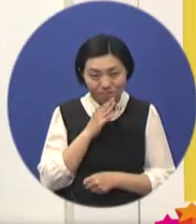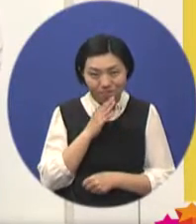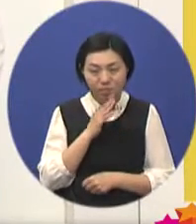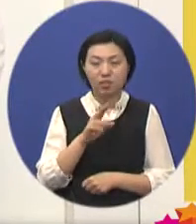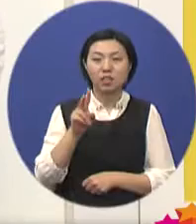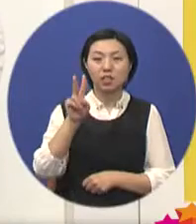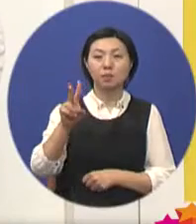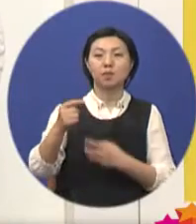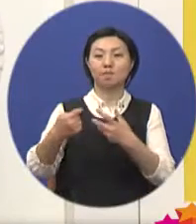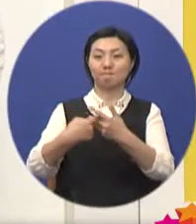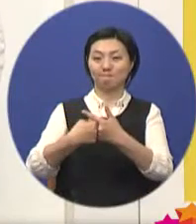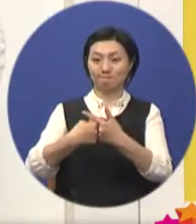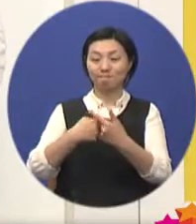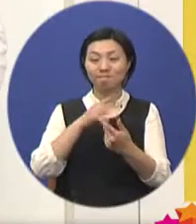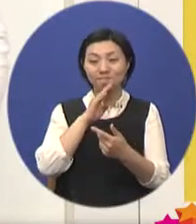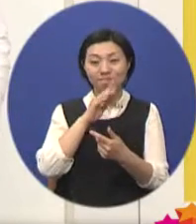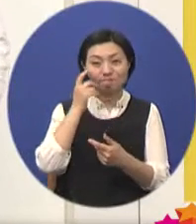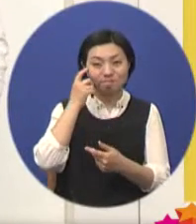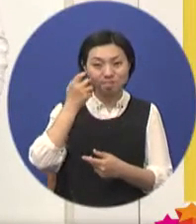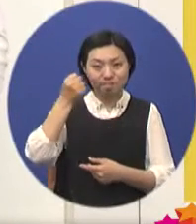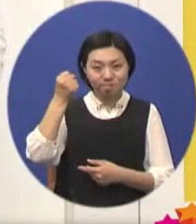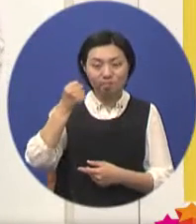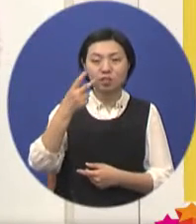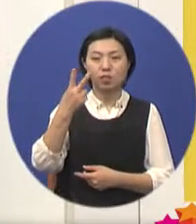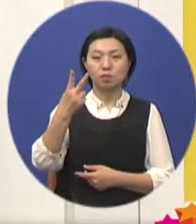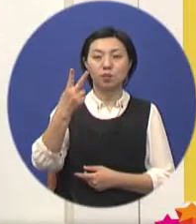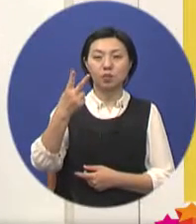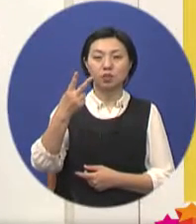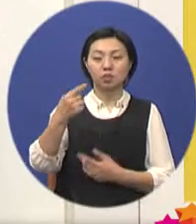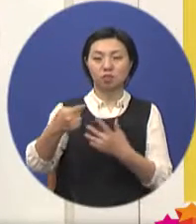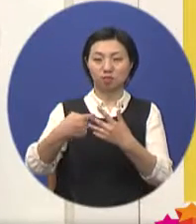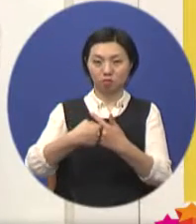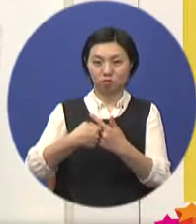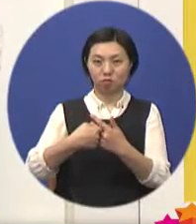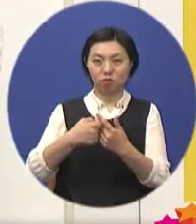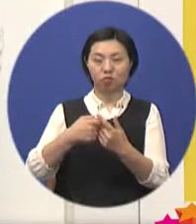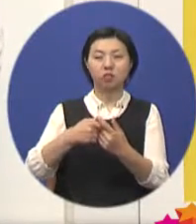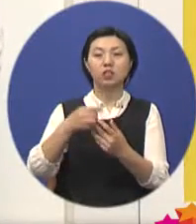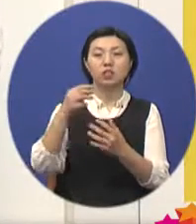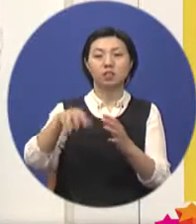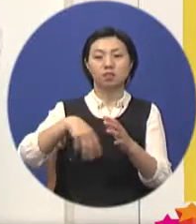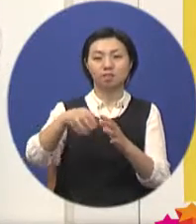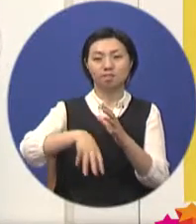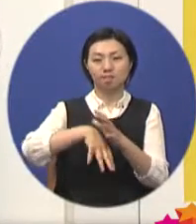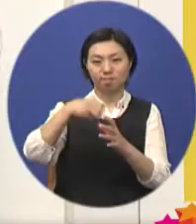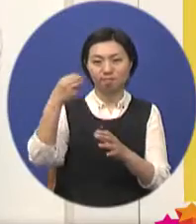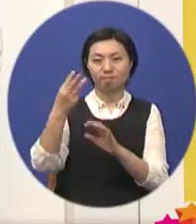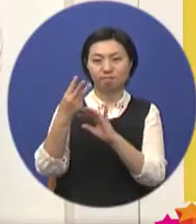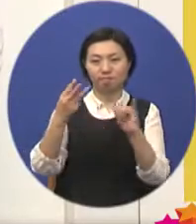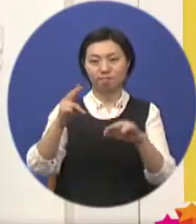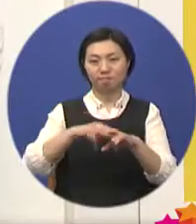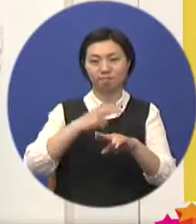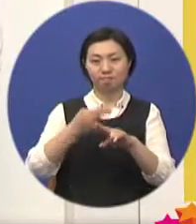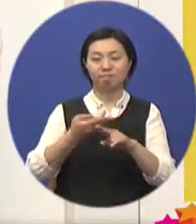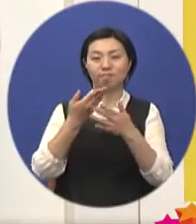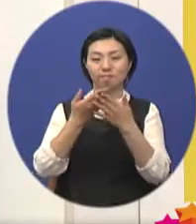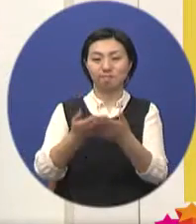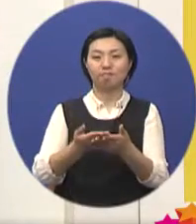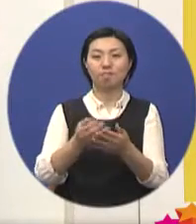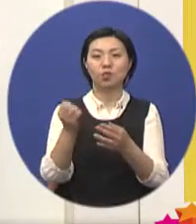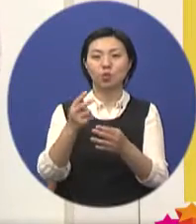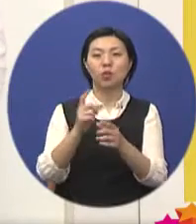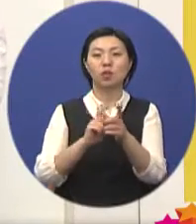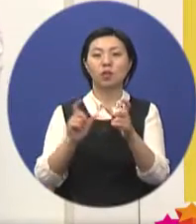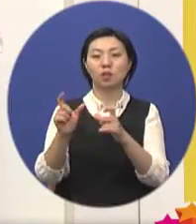정답이다 싶으시면 2번을 누르시고 전화를 네. 놓고 기다리시면 네. 저희가 추첨을 해서 네. 세 분에게 먼저 선물을 드리고 네. 또 한 분에게